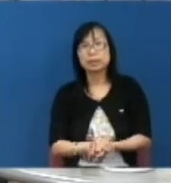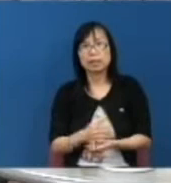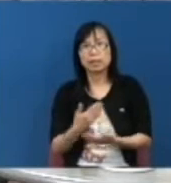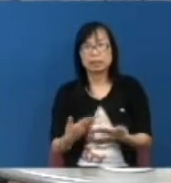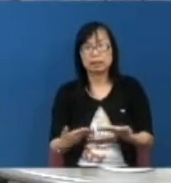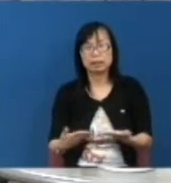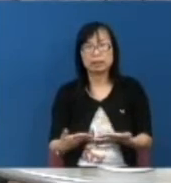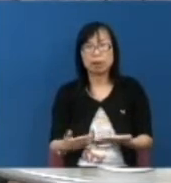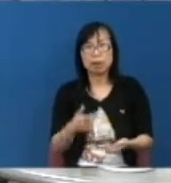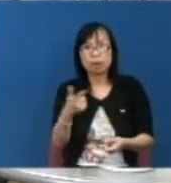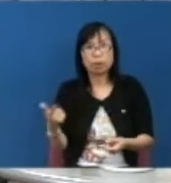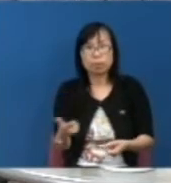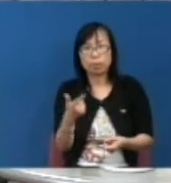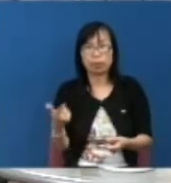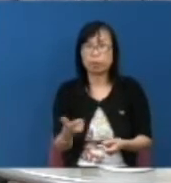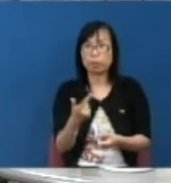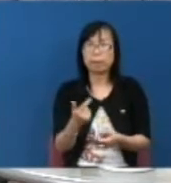家好多嘅